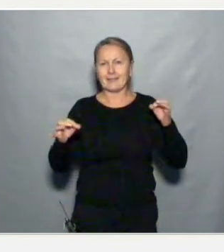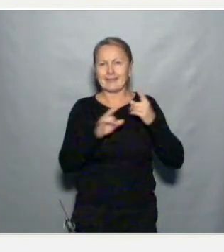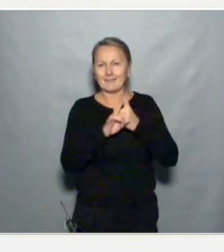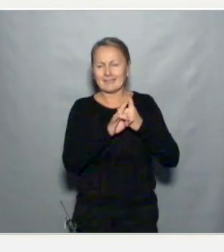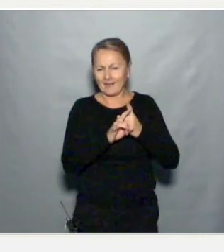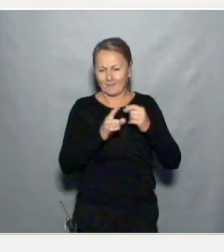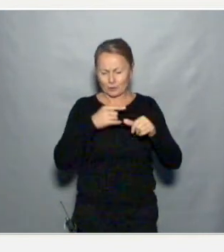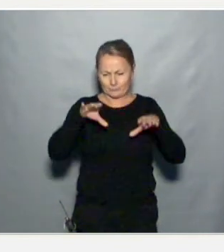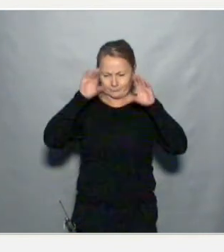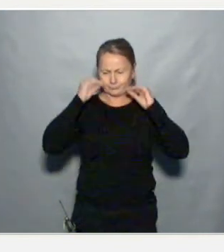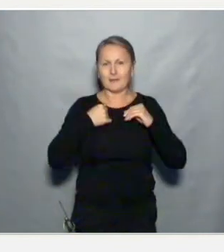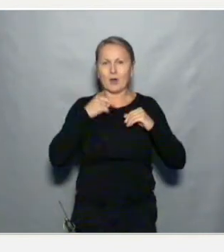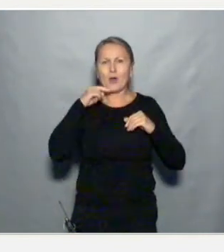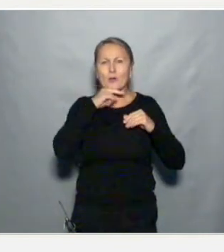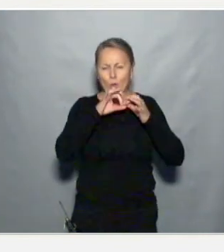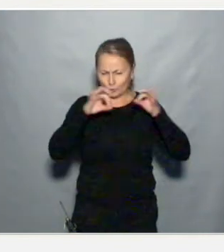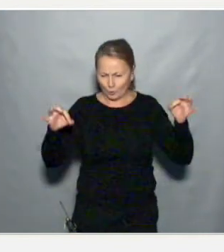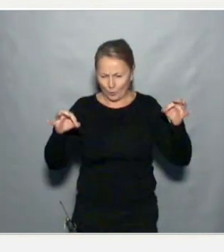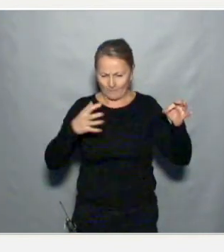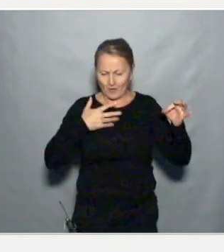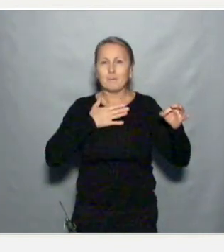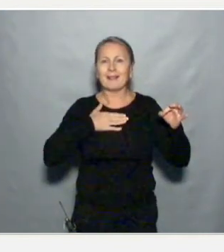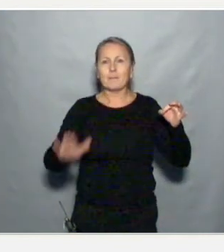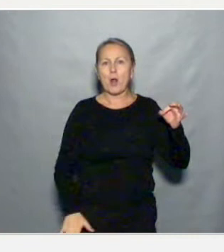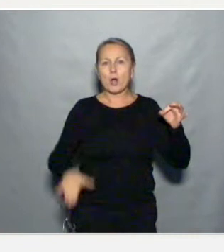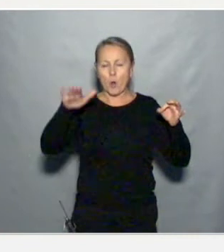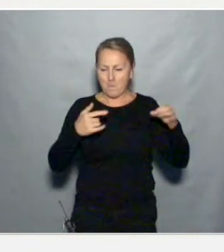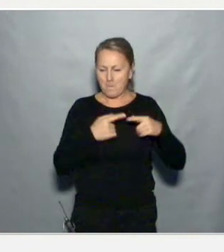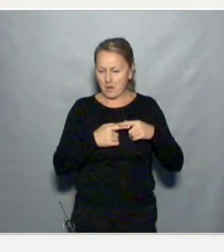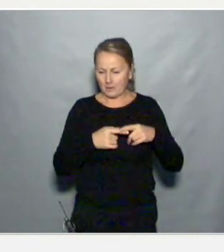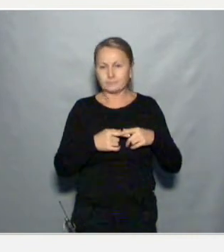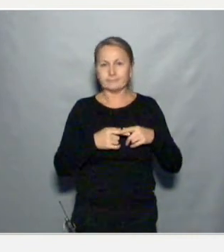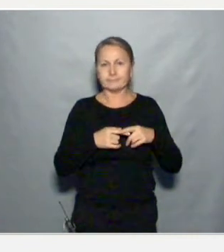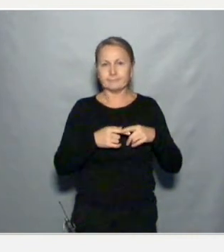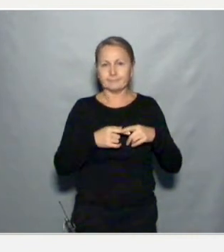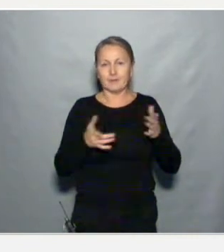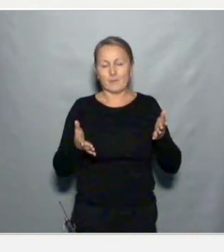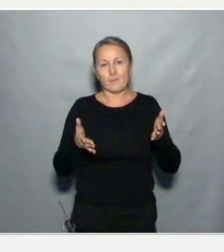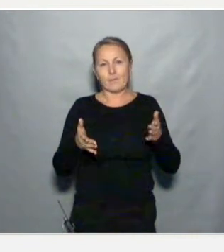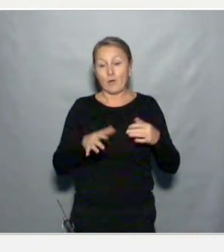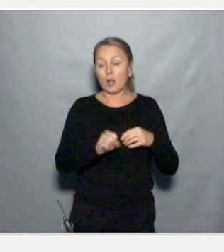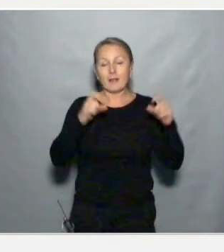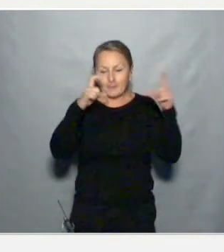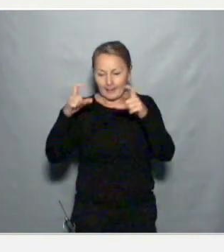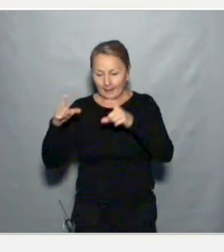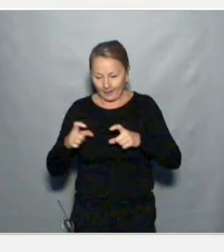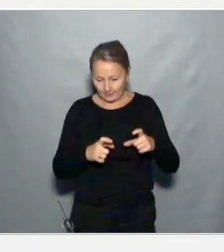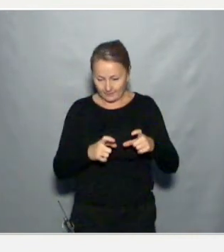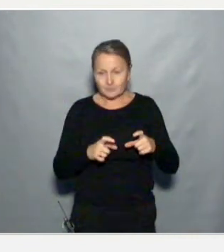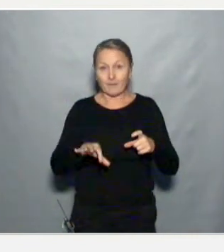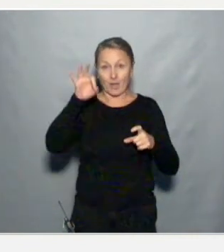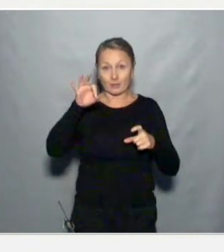först förstod var den röda tråden från min barndom. För på alla bilder som jag hittade av mig själv när jag var